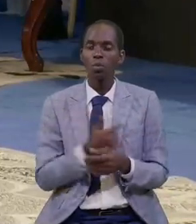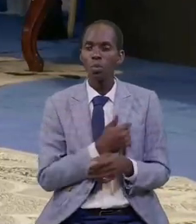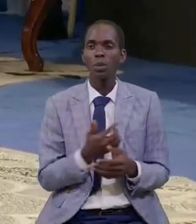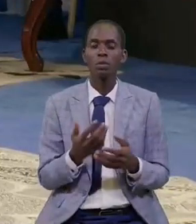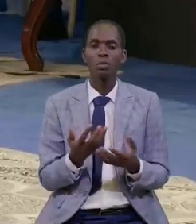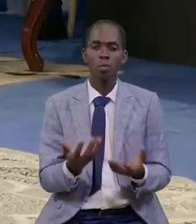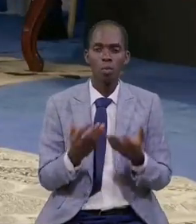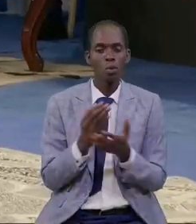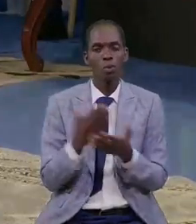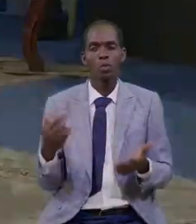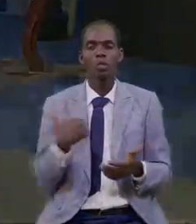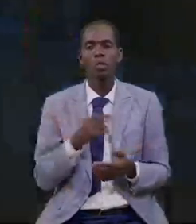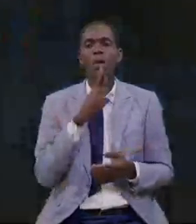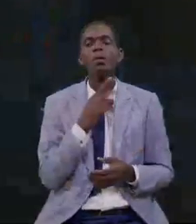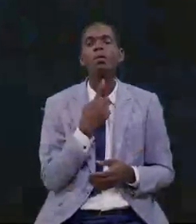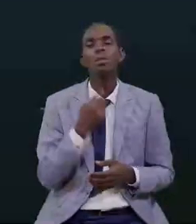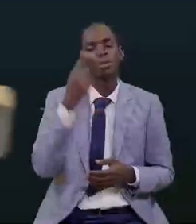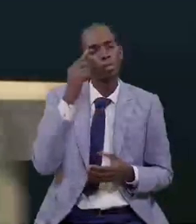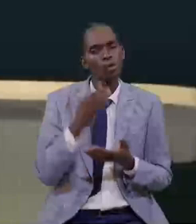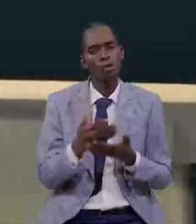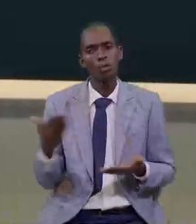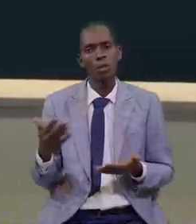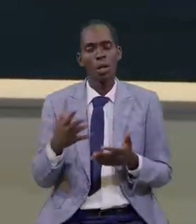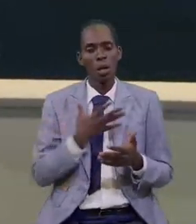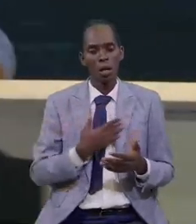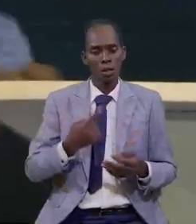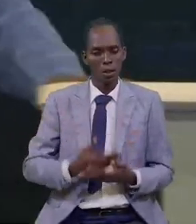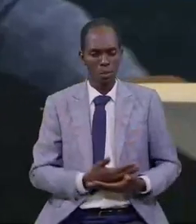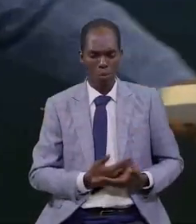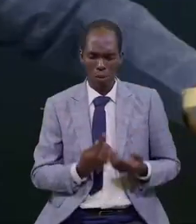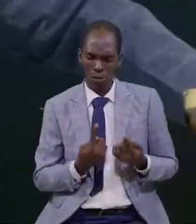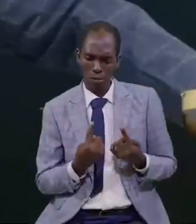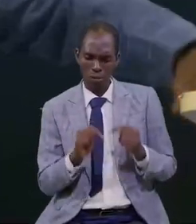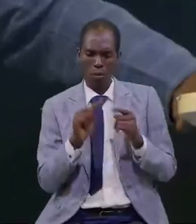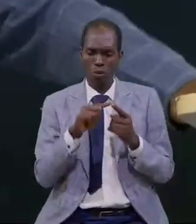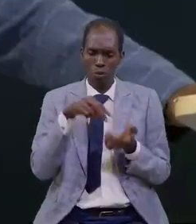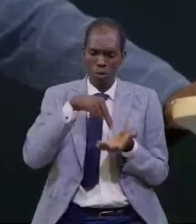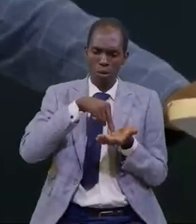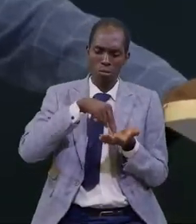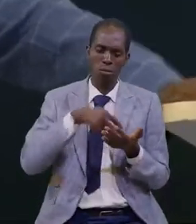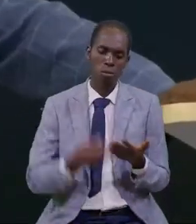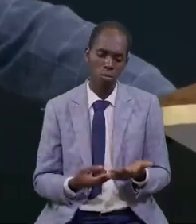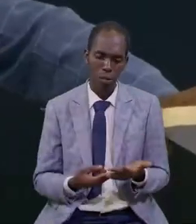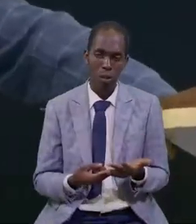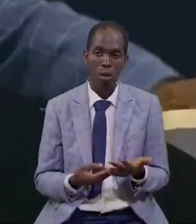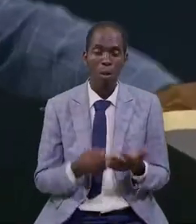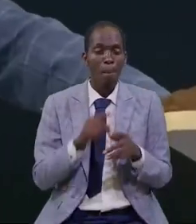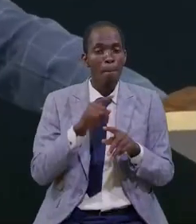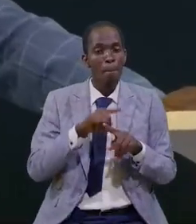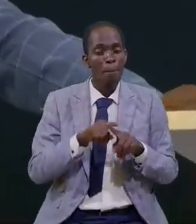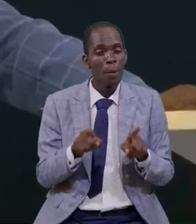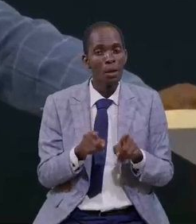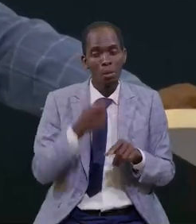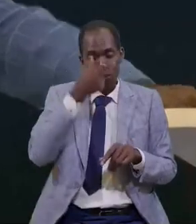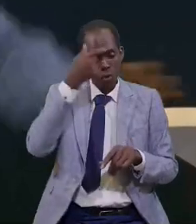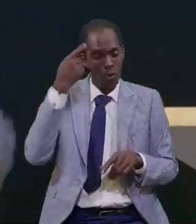nous avons soif de quelque chose et le bébé commence à essayer se lève et tombe mais parce qu'il a